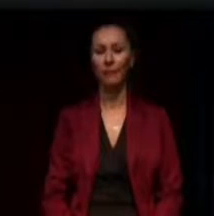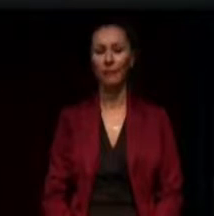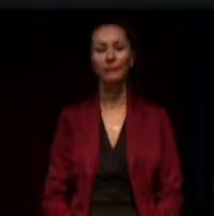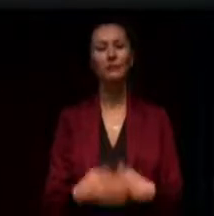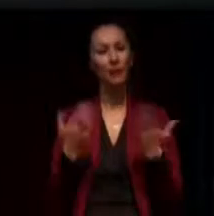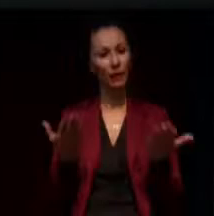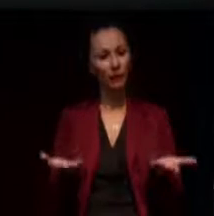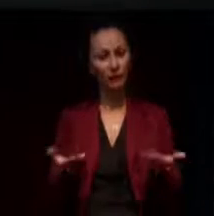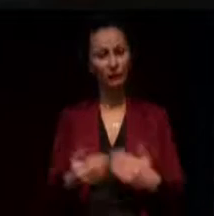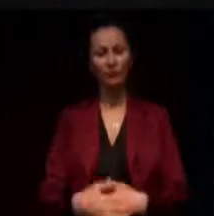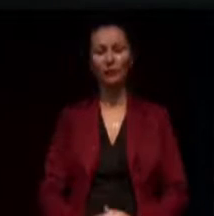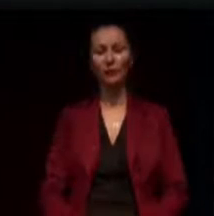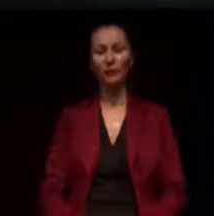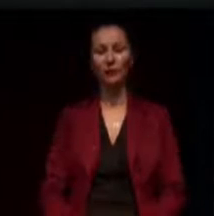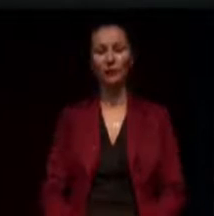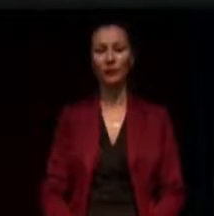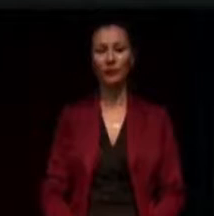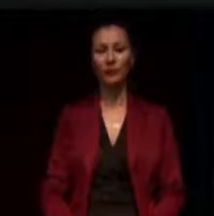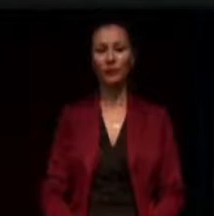Evet.